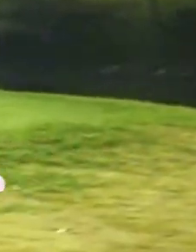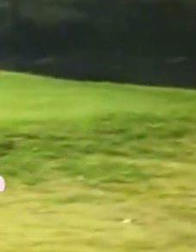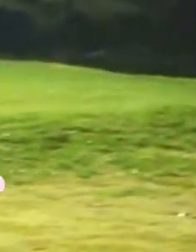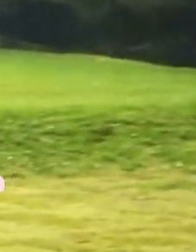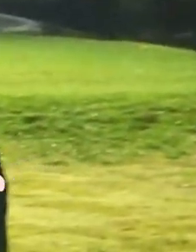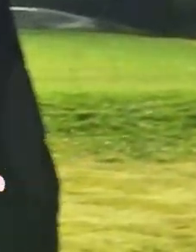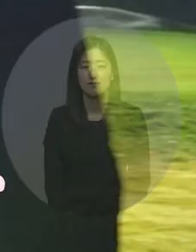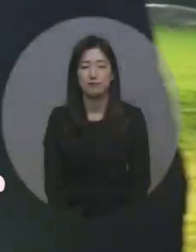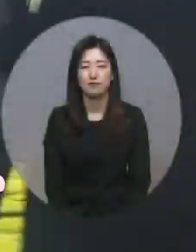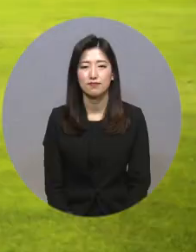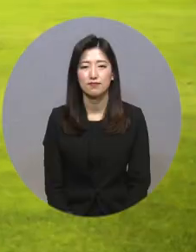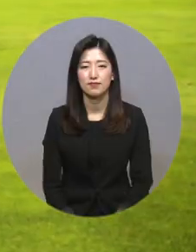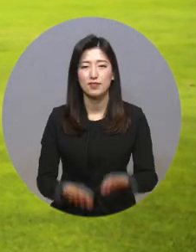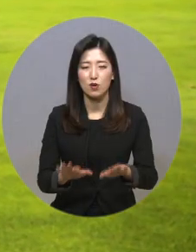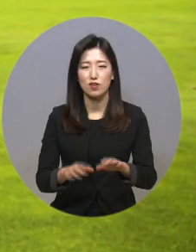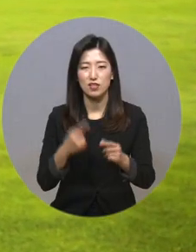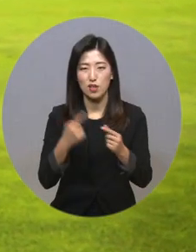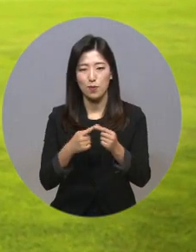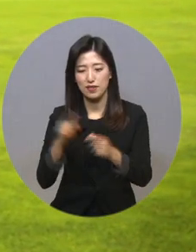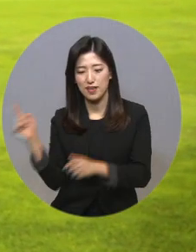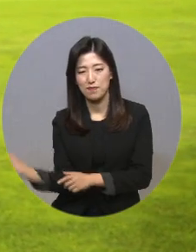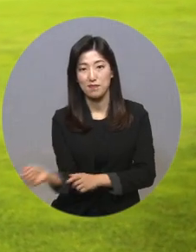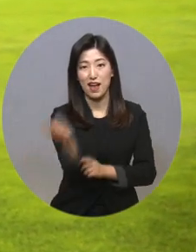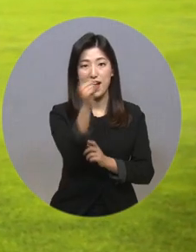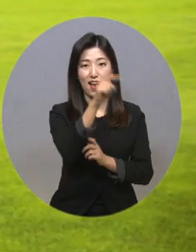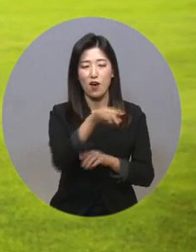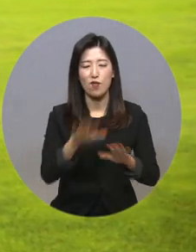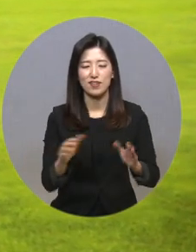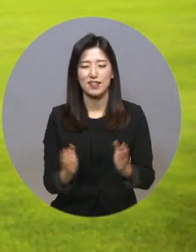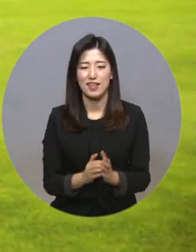한번 봤다 2